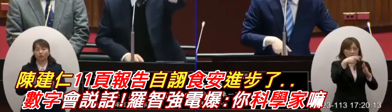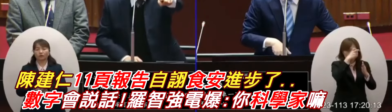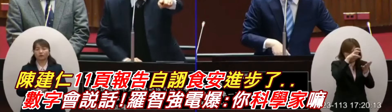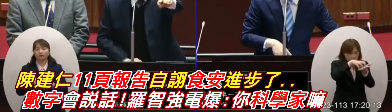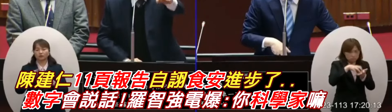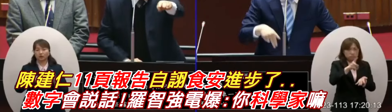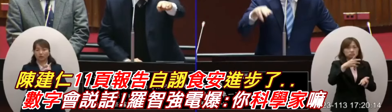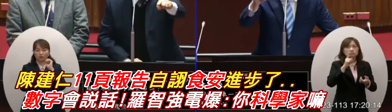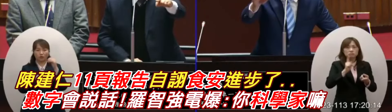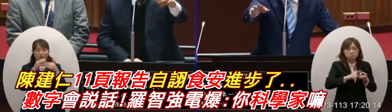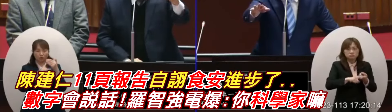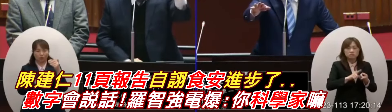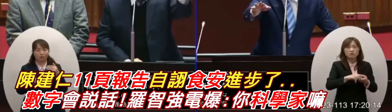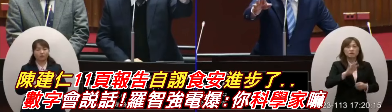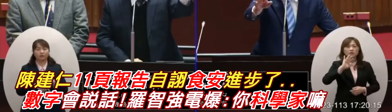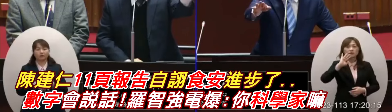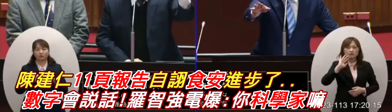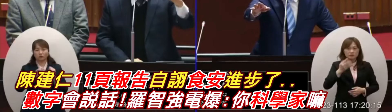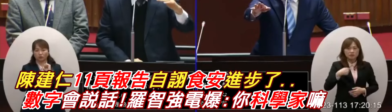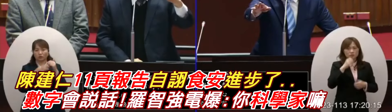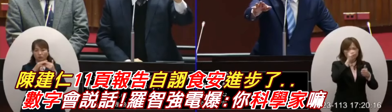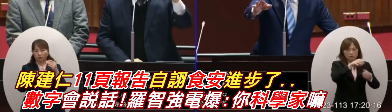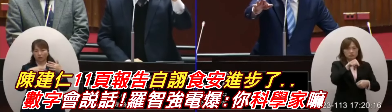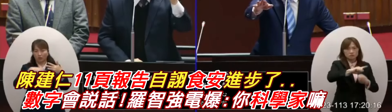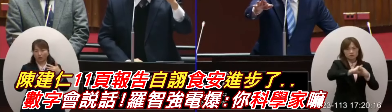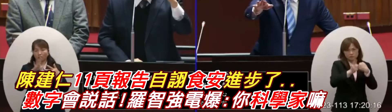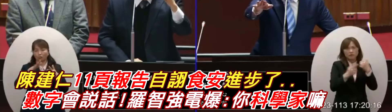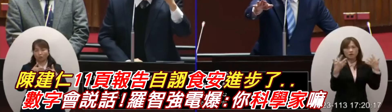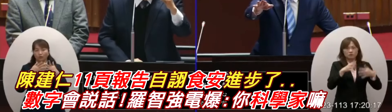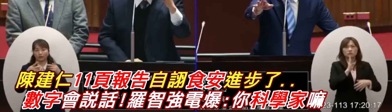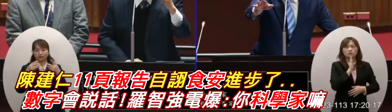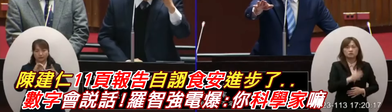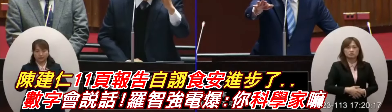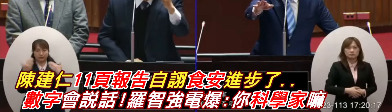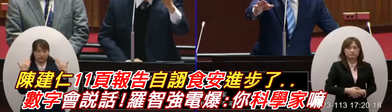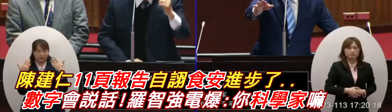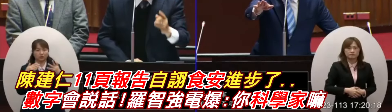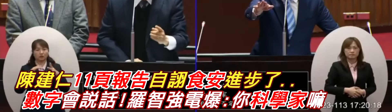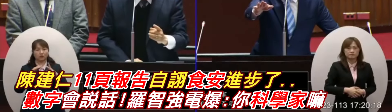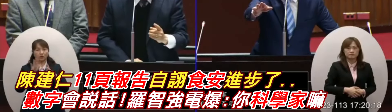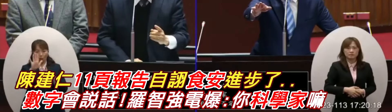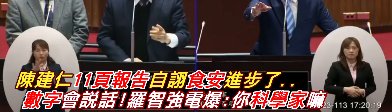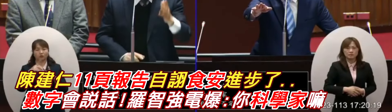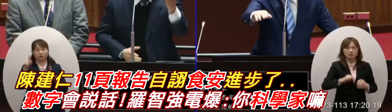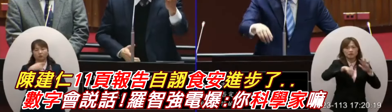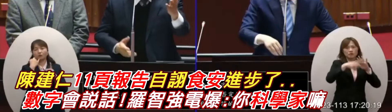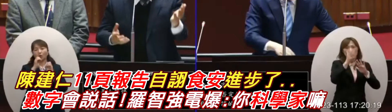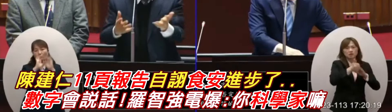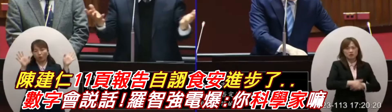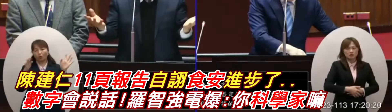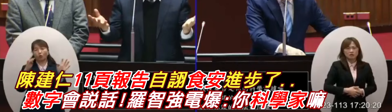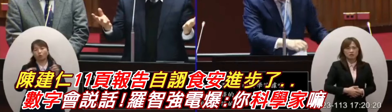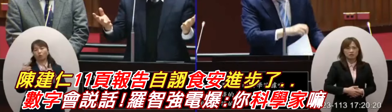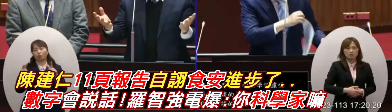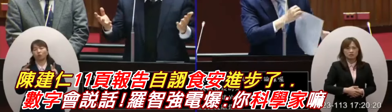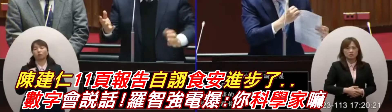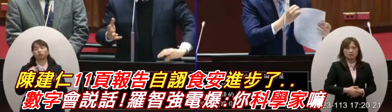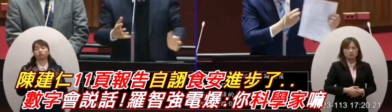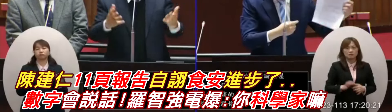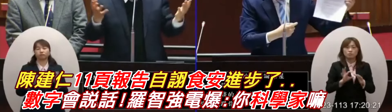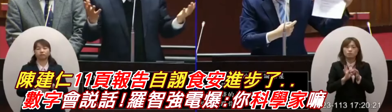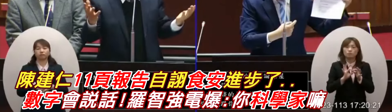是法律问题，院长，我跟你讲， 这个法规里面是不是要正确的检查才能够公布？ 院长， 你说不是的话，那我就没话讲了。